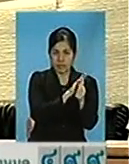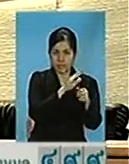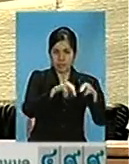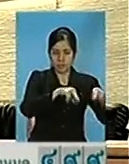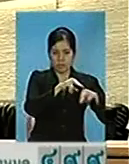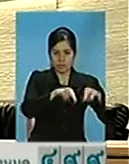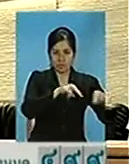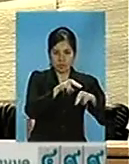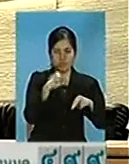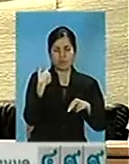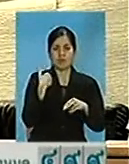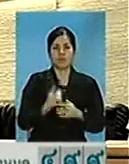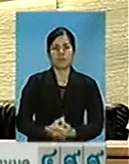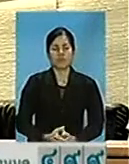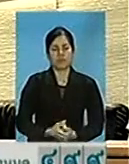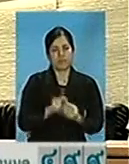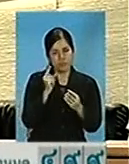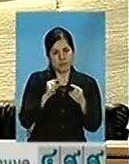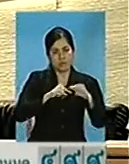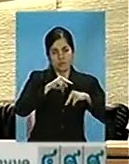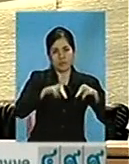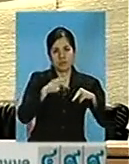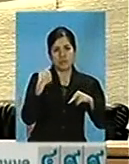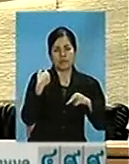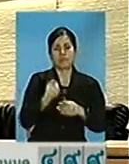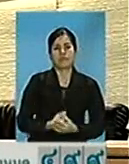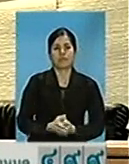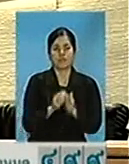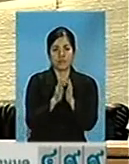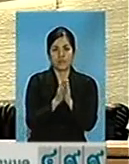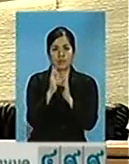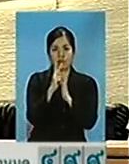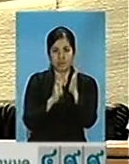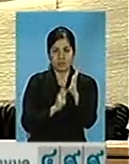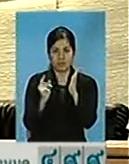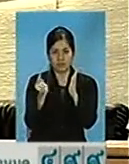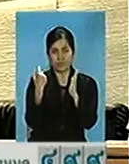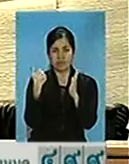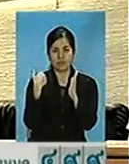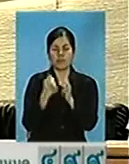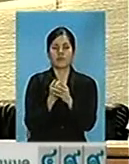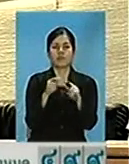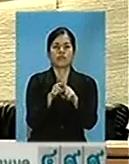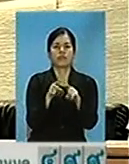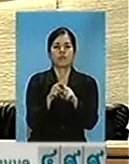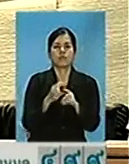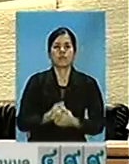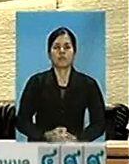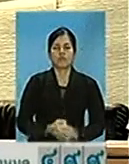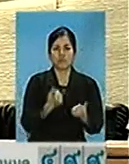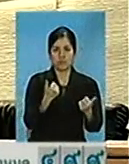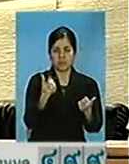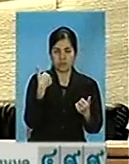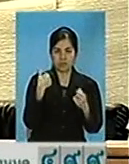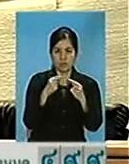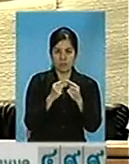ลมากกว่านี้และรวมถึงกฎหมายที่จะออกใหม่ก็ไม่ควรที่จะไปเอื้อประโยช